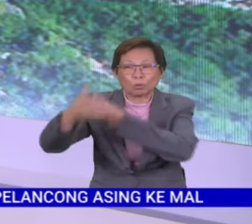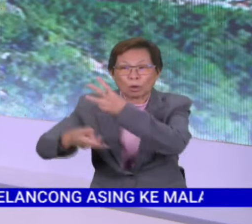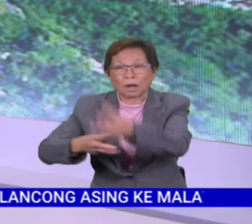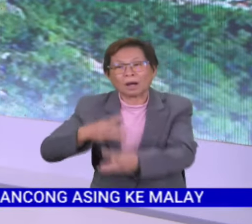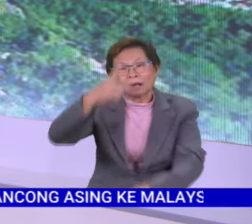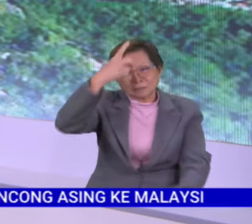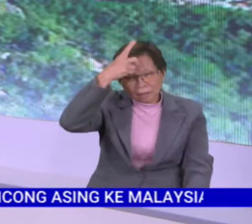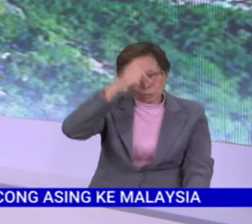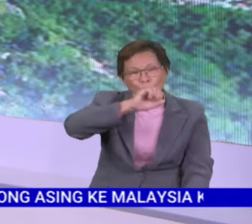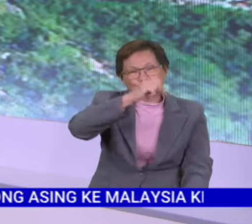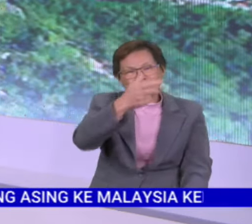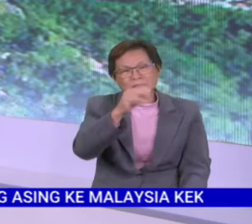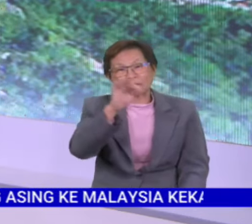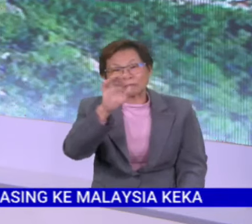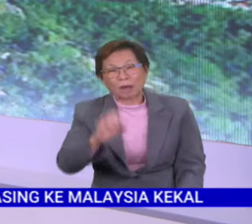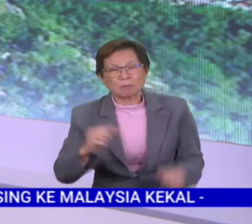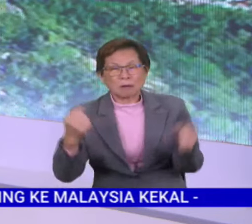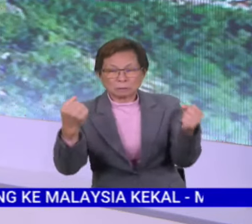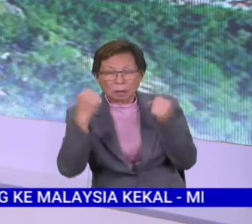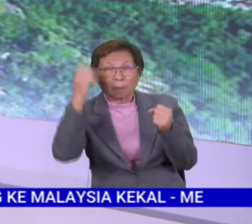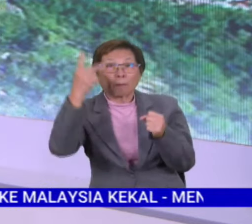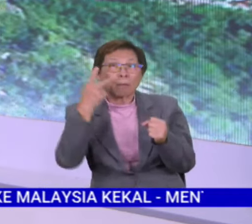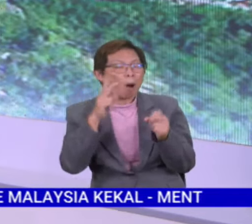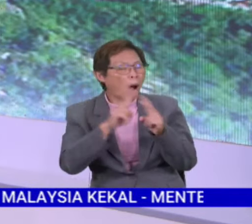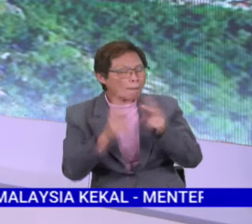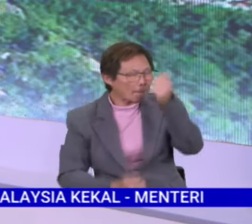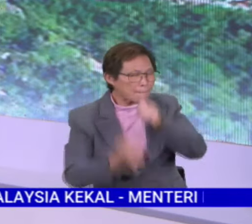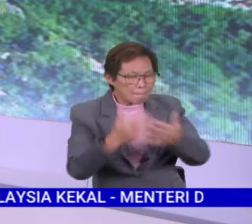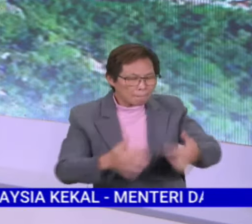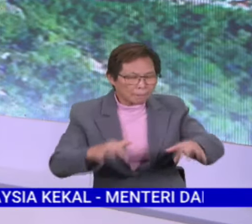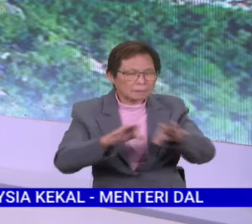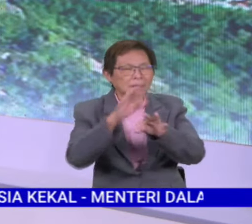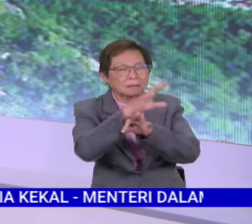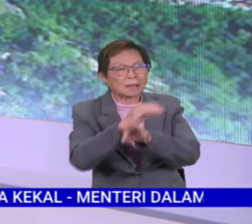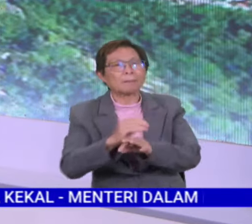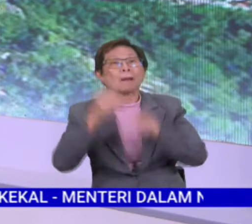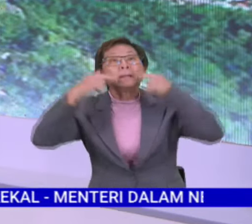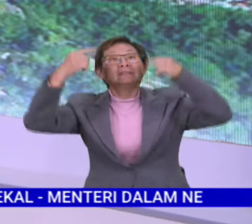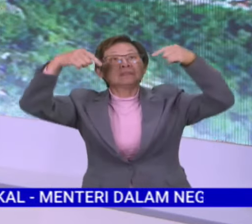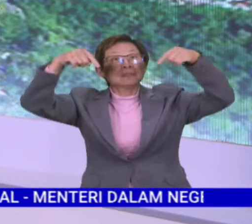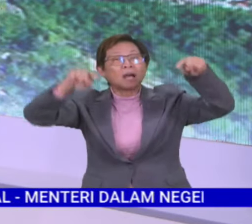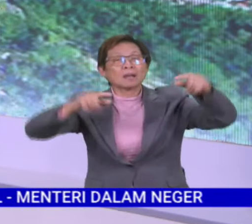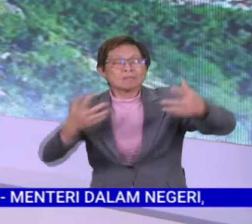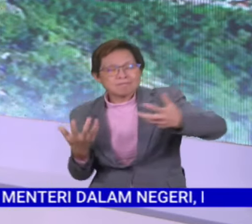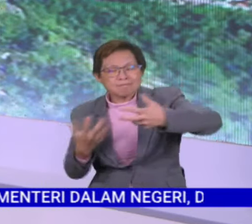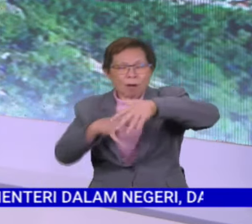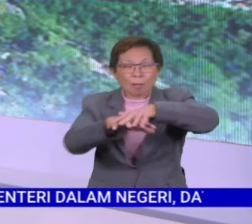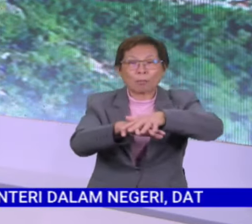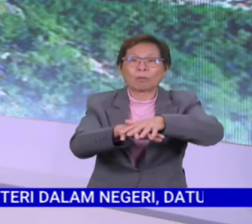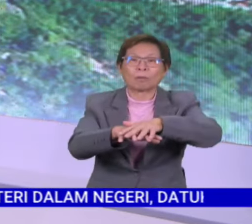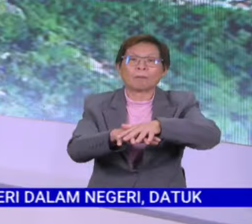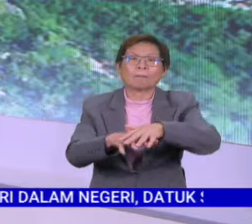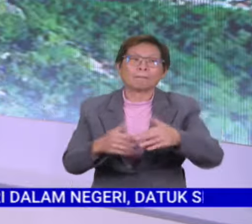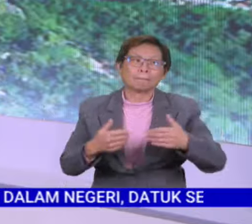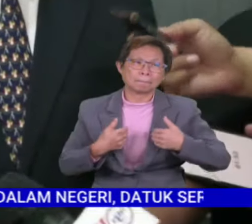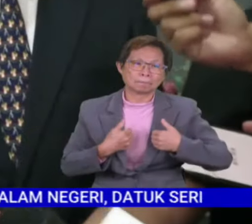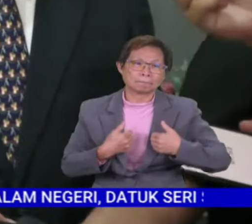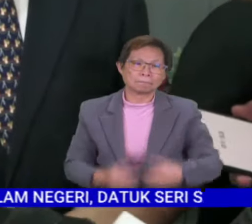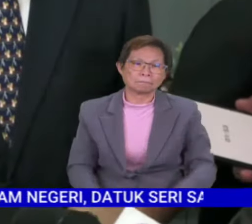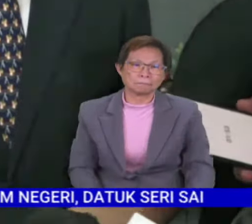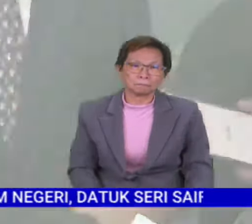Panglima Syafiee Abdal berkata, kestabilan politik amat penting di samping merealisasikan penyatuan yang ada.